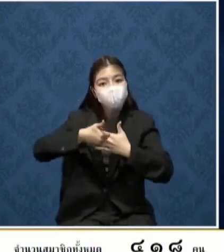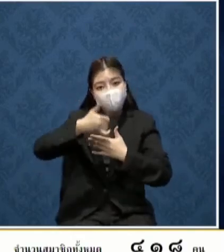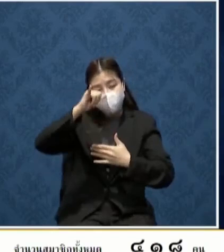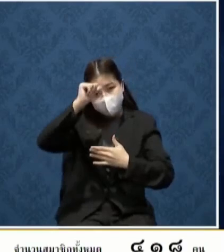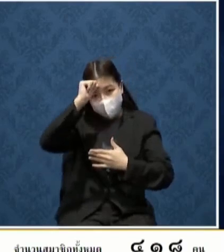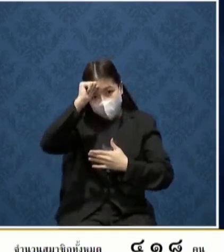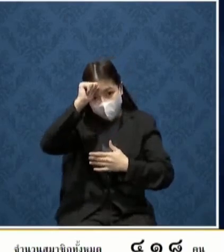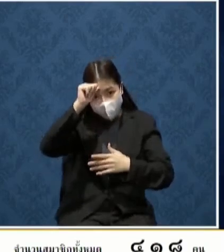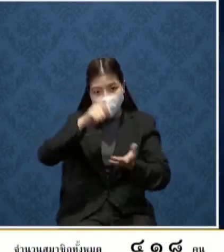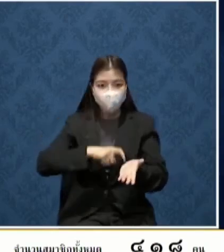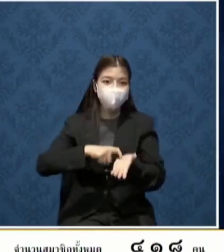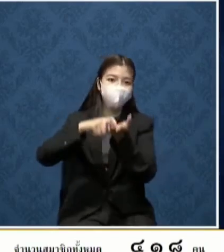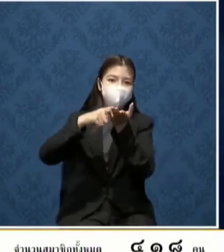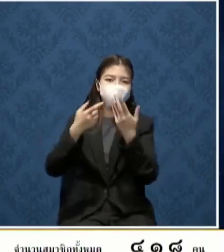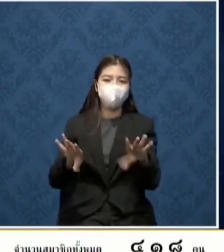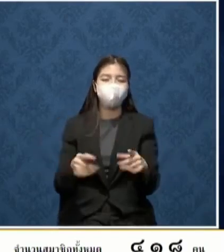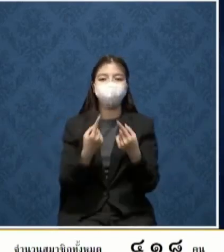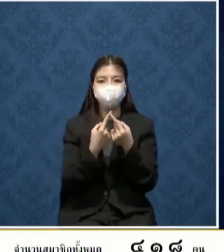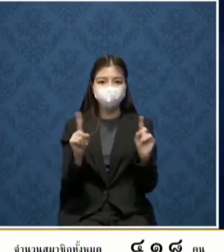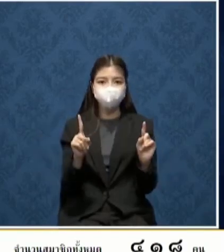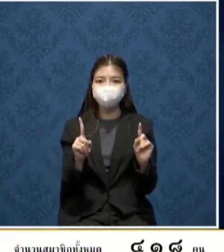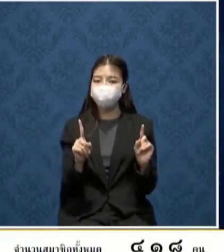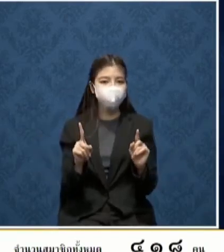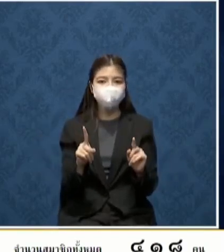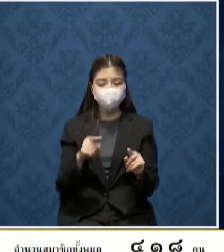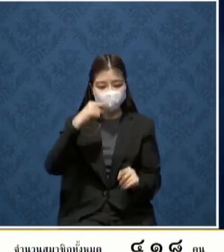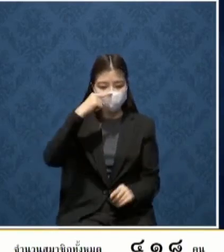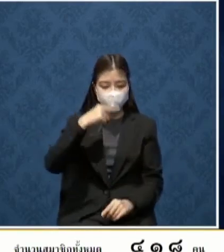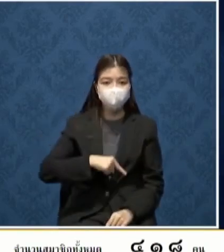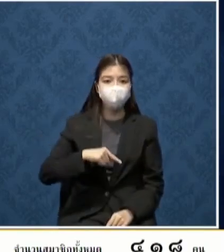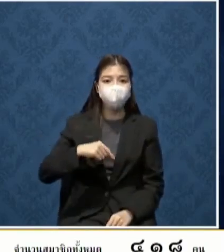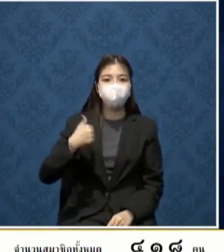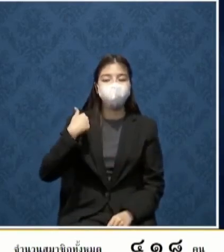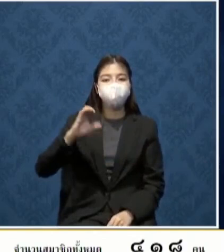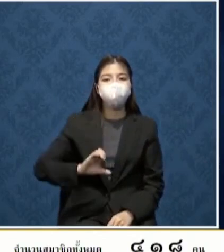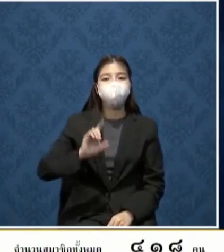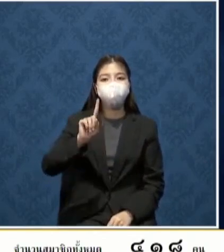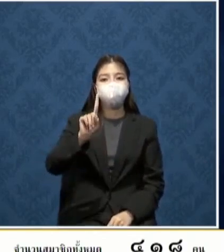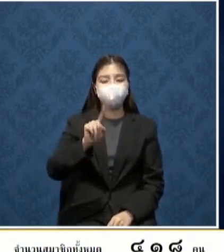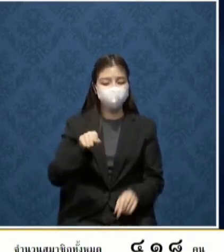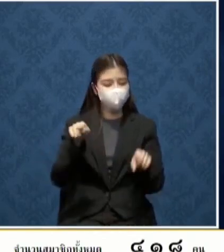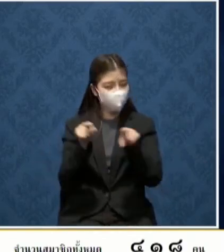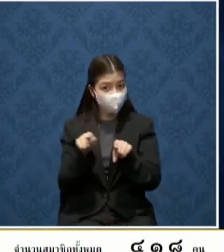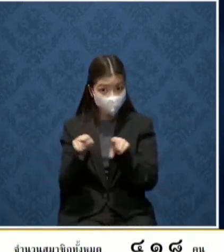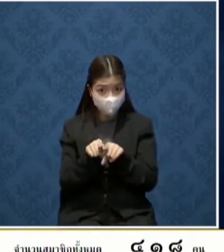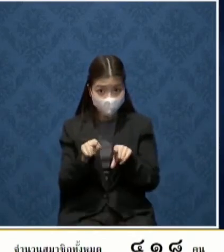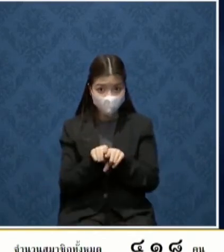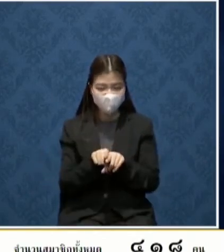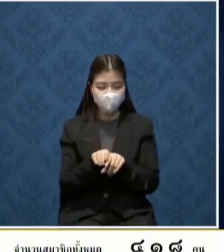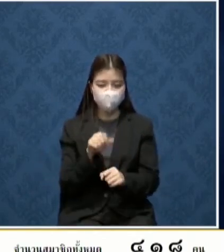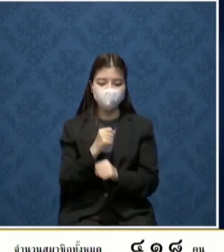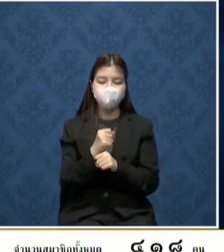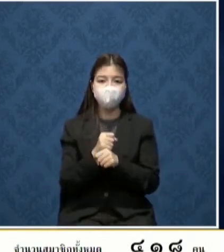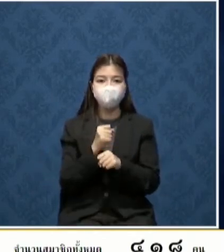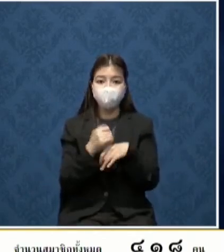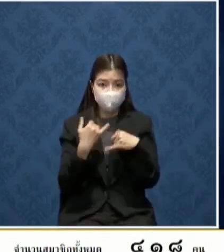แต่อยไรกต่เขจะประทานครับดูเหมือนว่าจะมีบริษัทไยอยู่บริษัทหนึ่ครับที่ดูส่งแล้วน่าจะได้งานกู้เร